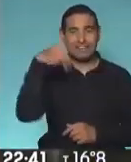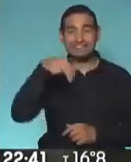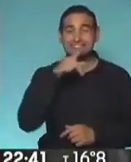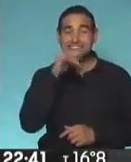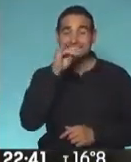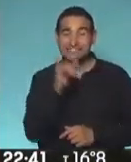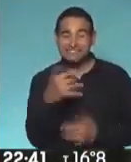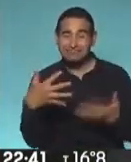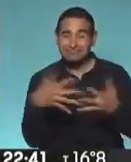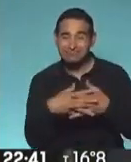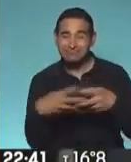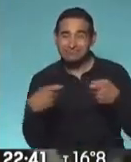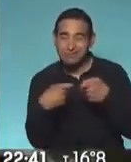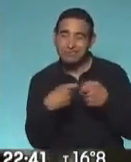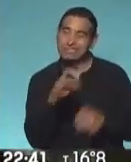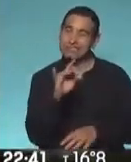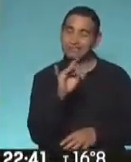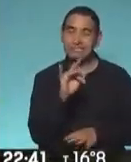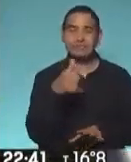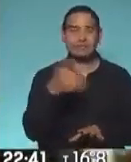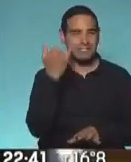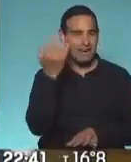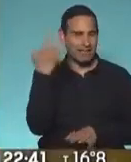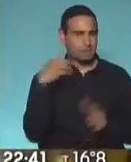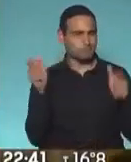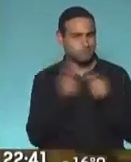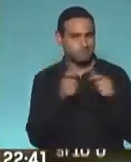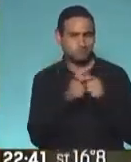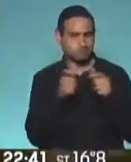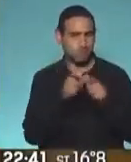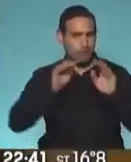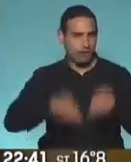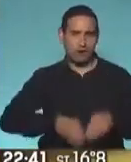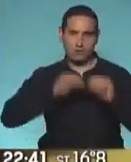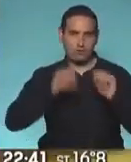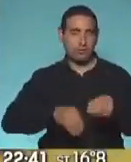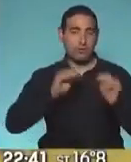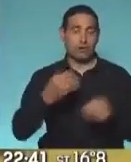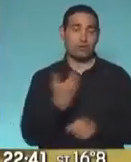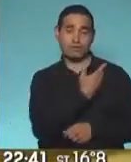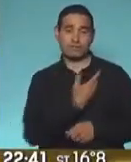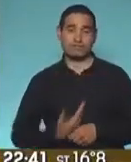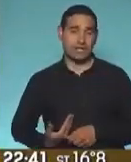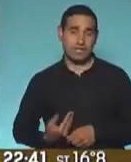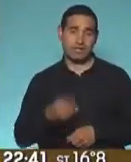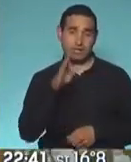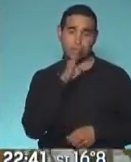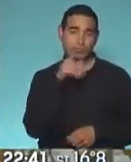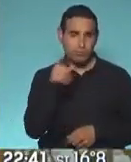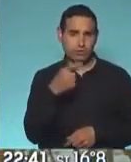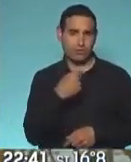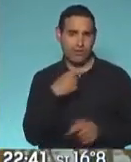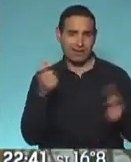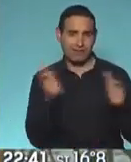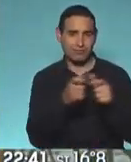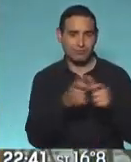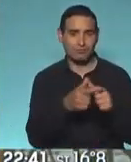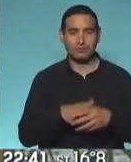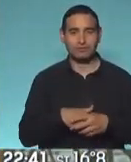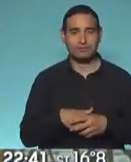dudosas, tras el fracaso de las primeras reuniones propiciadas por el presidente israelí, Reuven Rivlin. צו